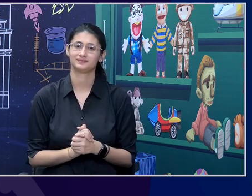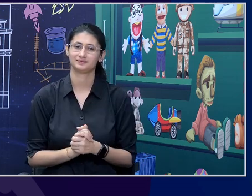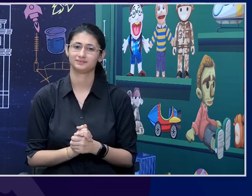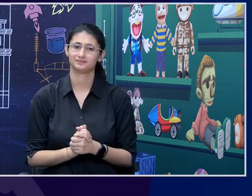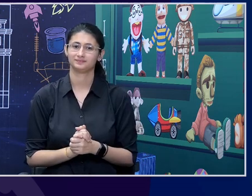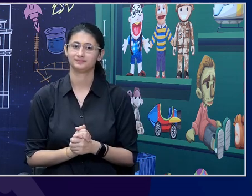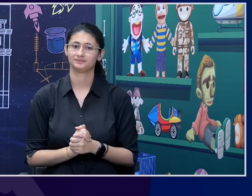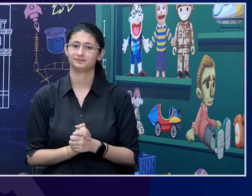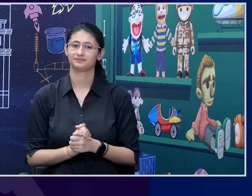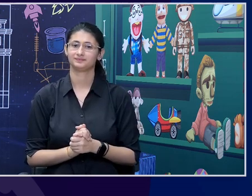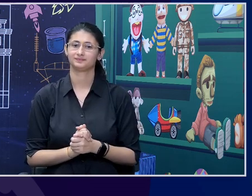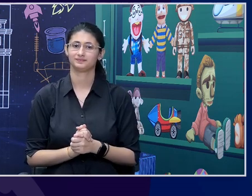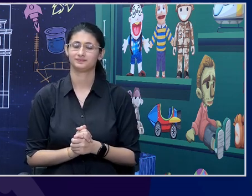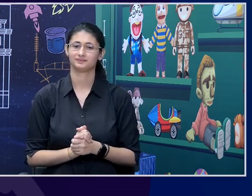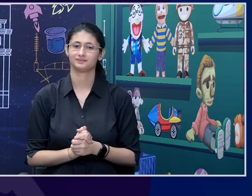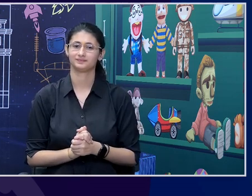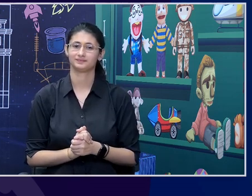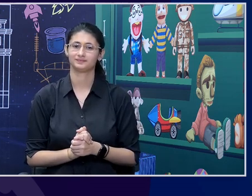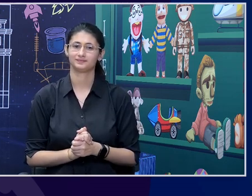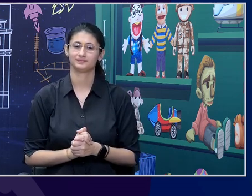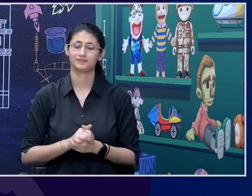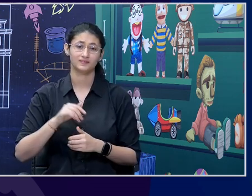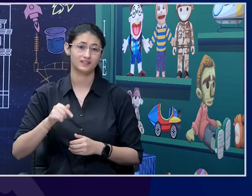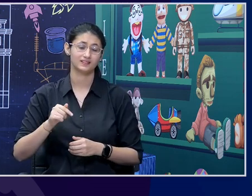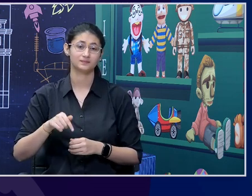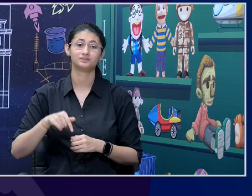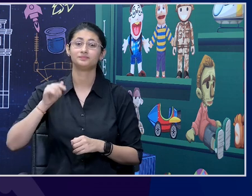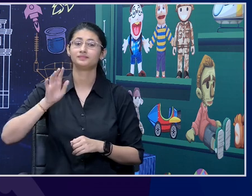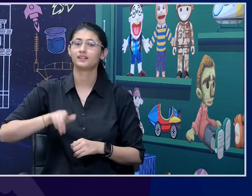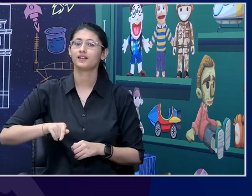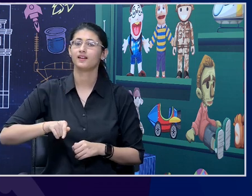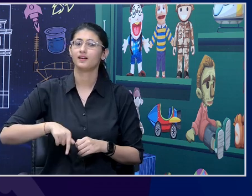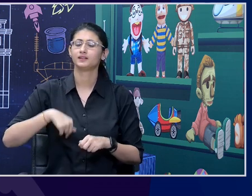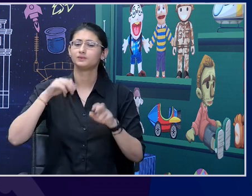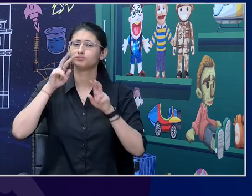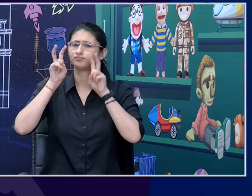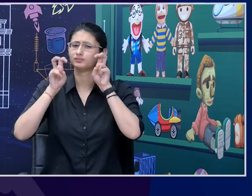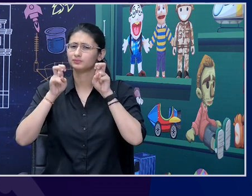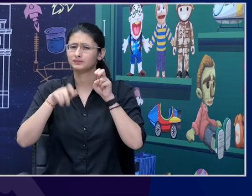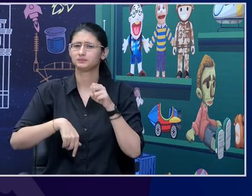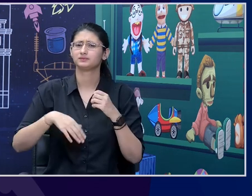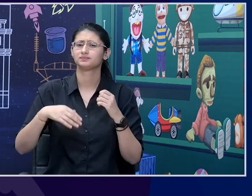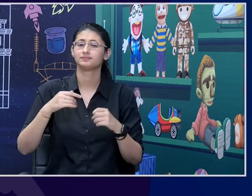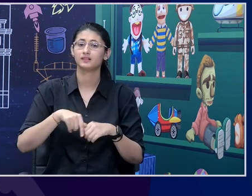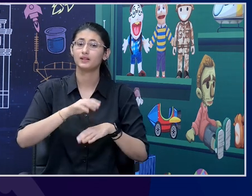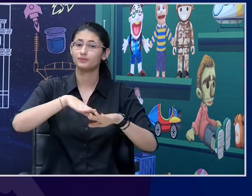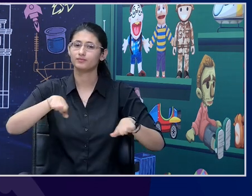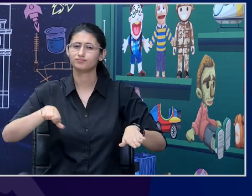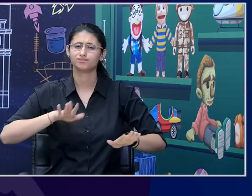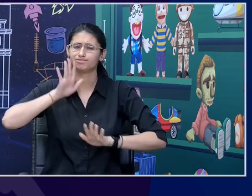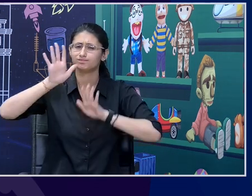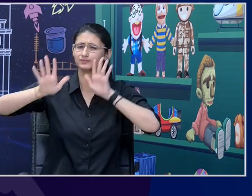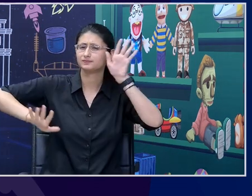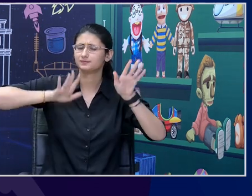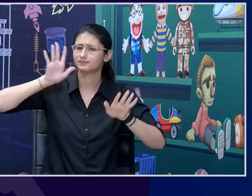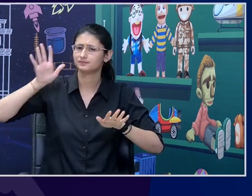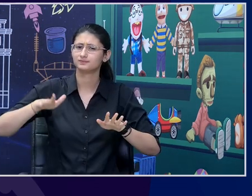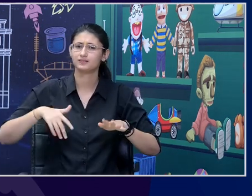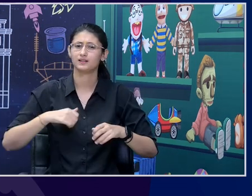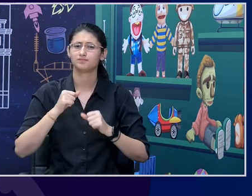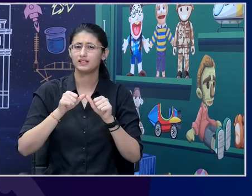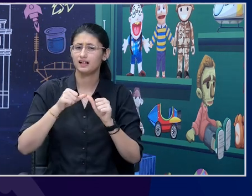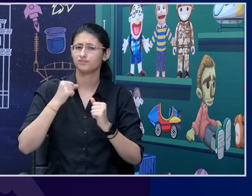हमें ज्यादा से ज्यादा अवसर बच्चों को देने हैं उन्होंने खेल का नाम बताया तो उनसे पूछा जा सकता है अच्छा आप इस खेल को